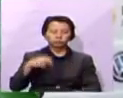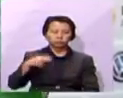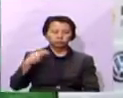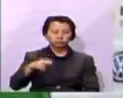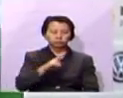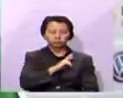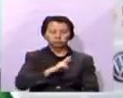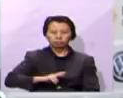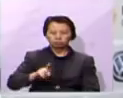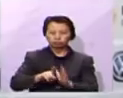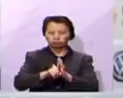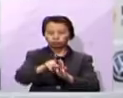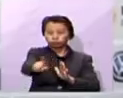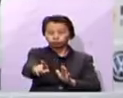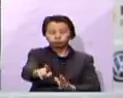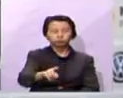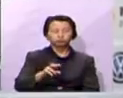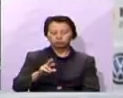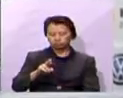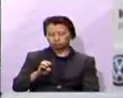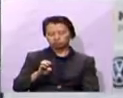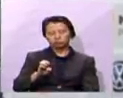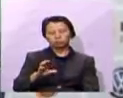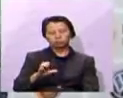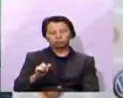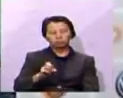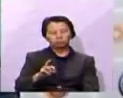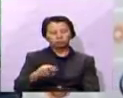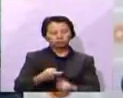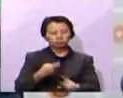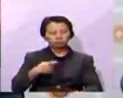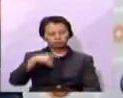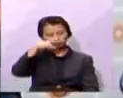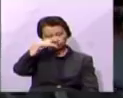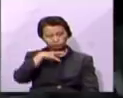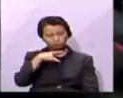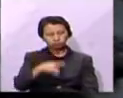Raja Pecut kekal milik Ricardo Minali daripada Astana.